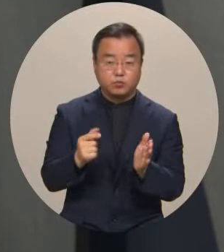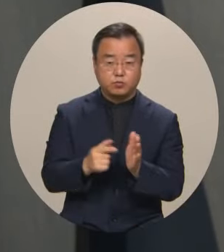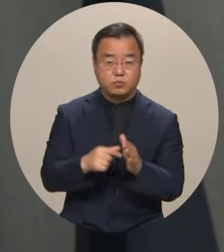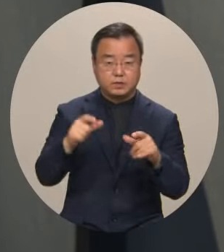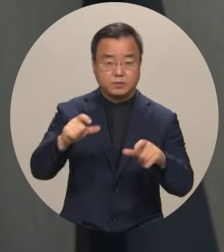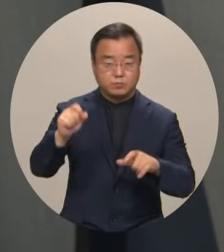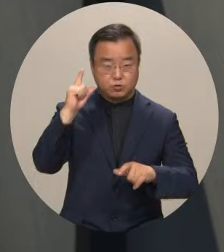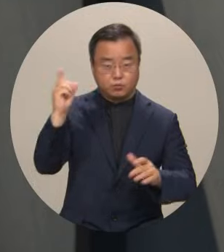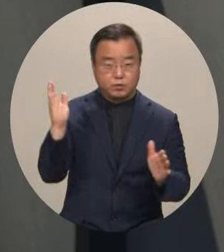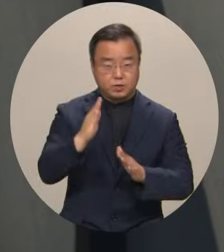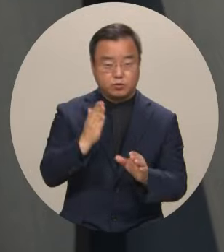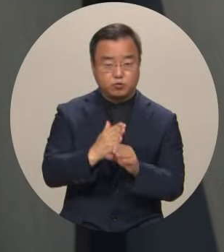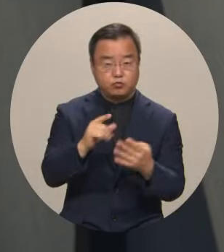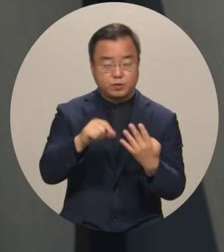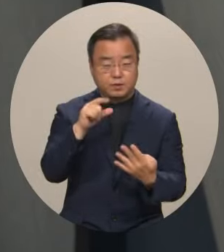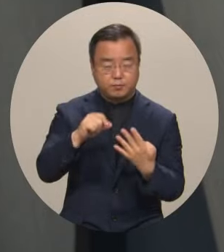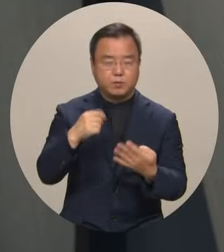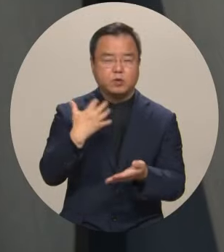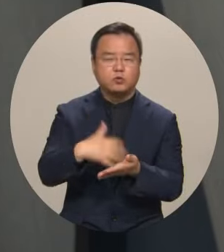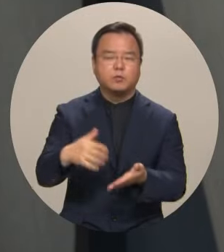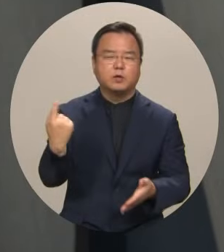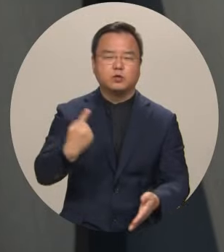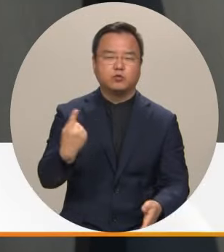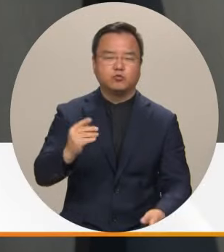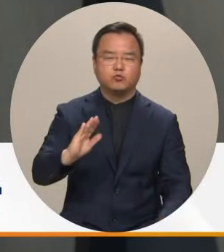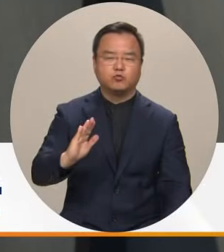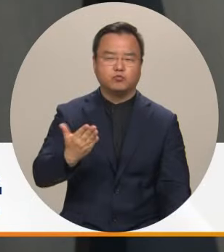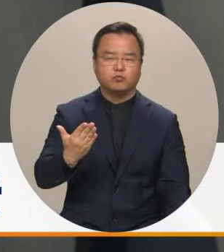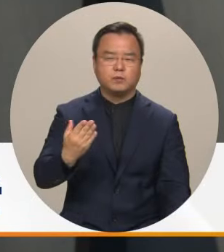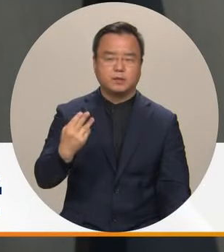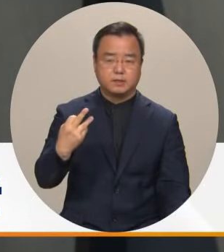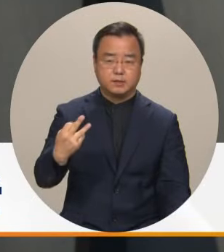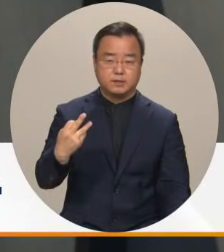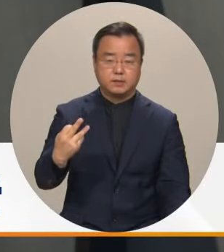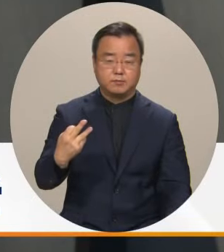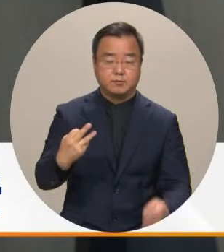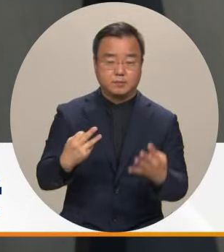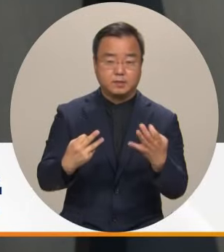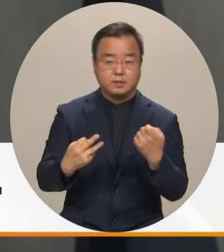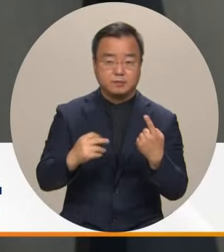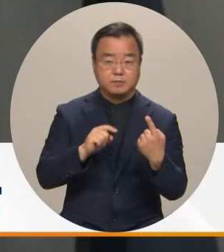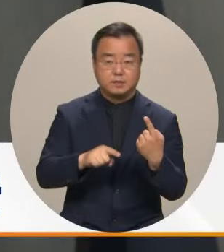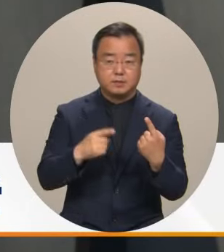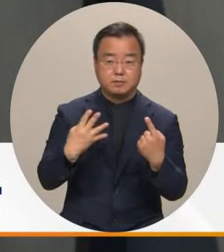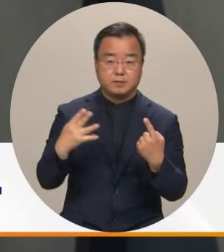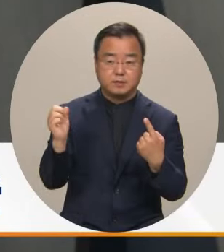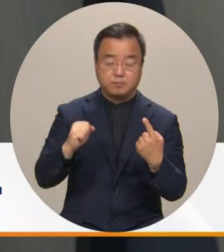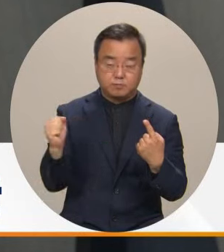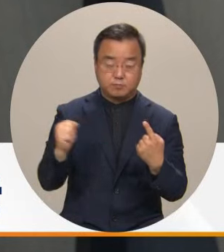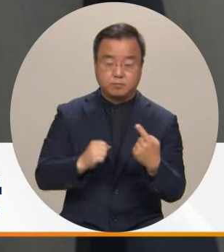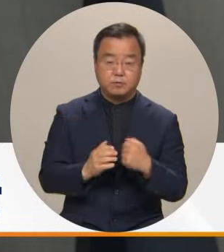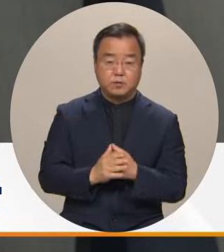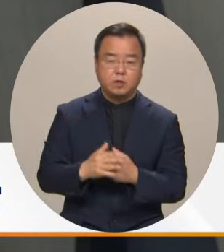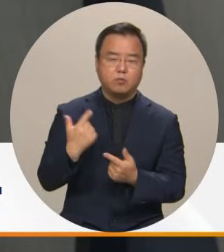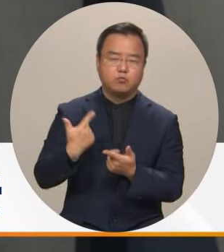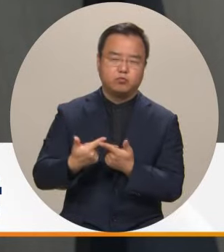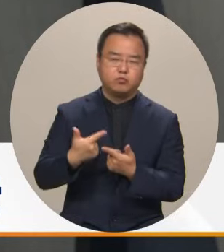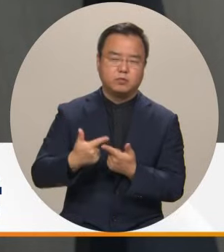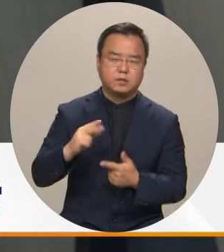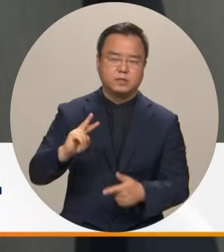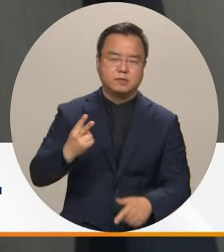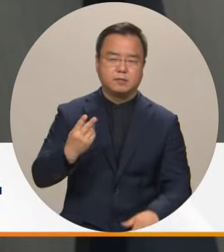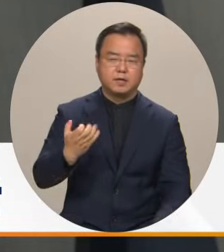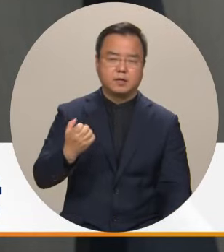선발하는 의대생은 13명으로 41.4% 지역별로는 부산이 2 아